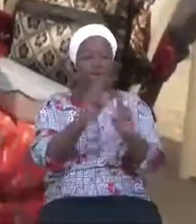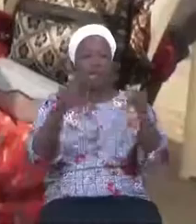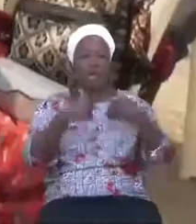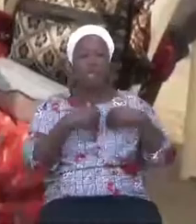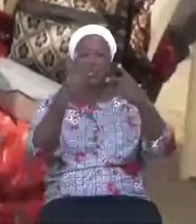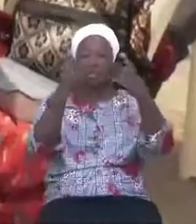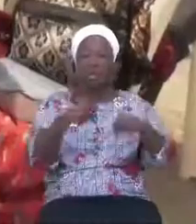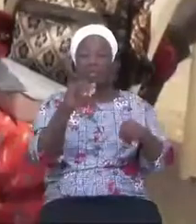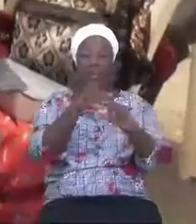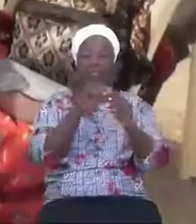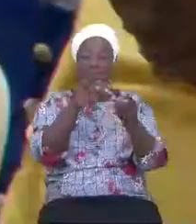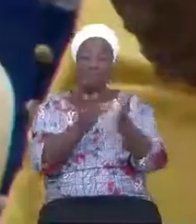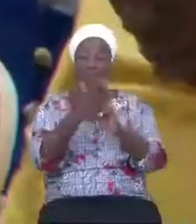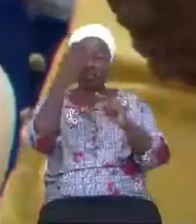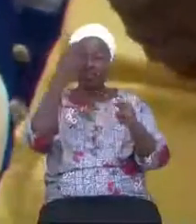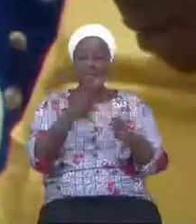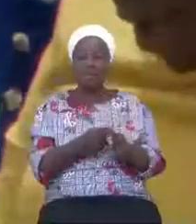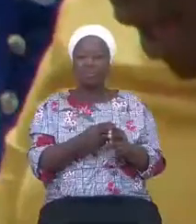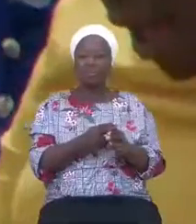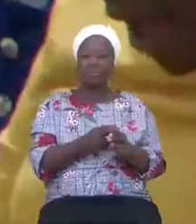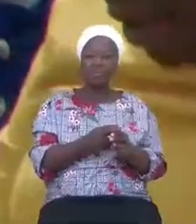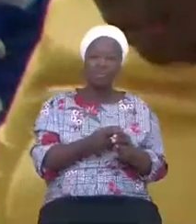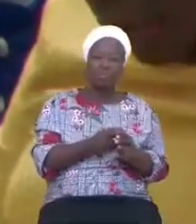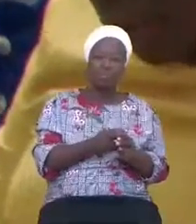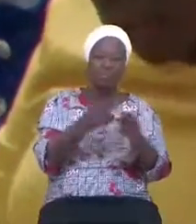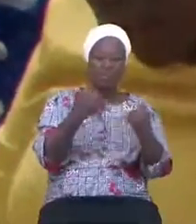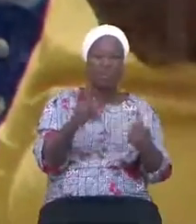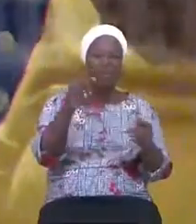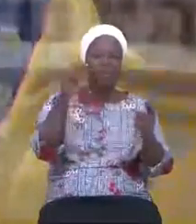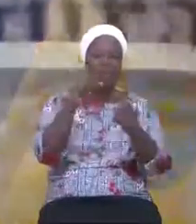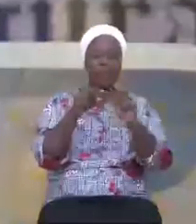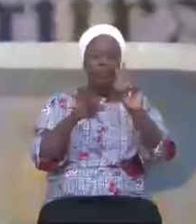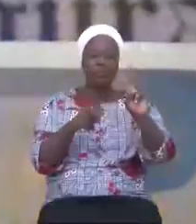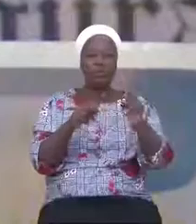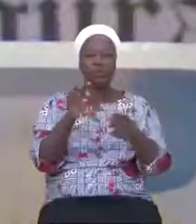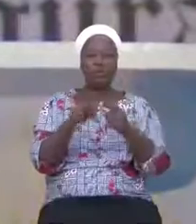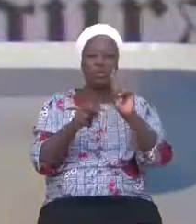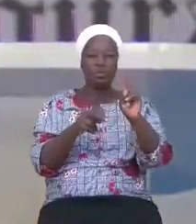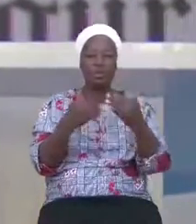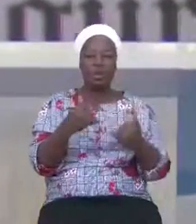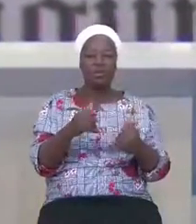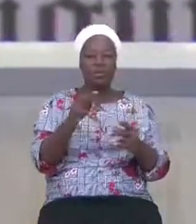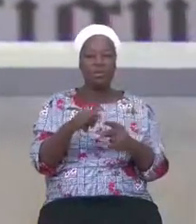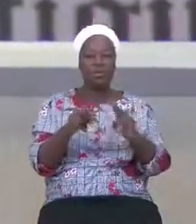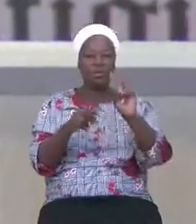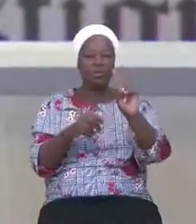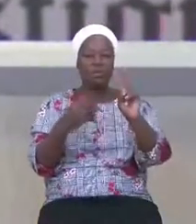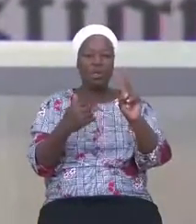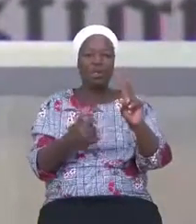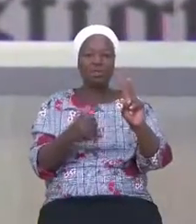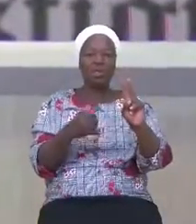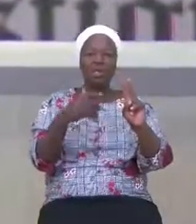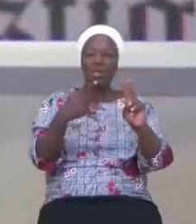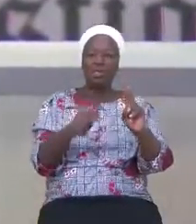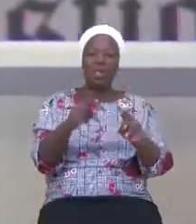au nom de Jésus. Venons maintenant au deuxième point. Deuxième point, le